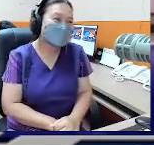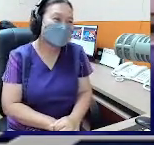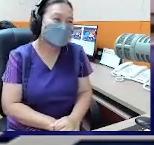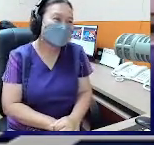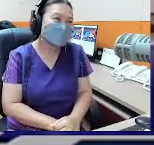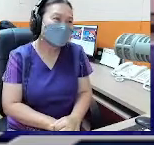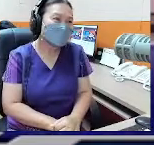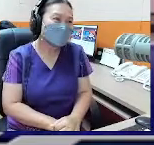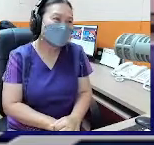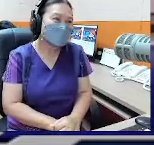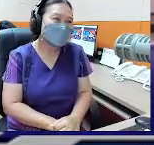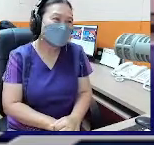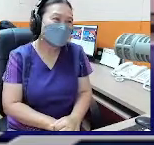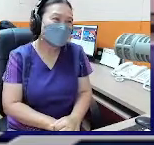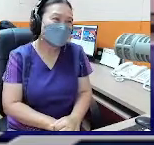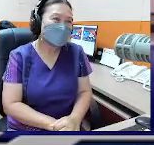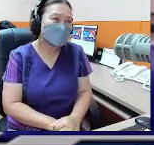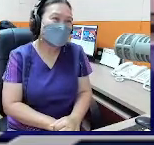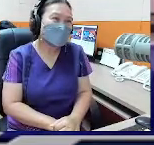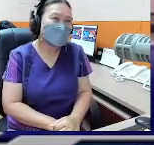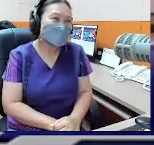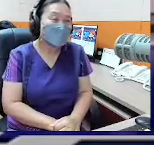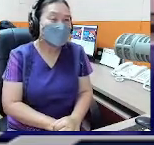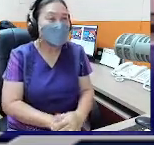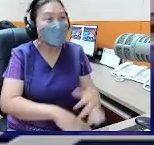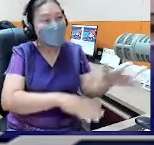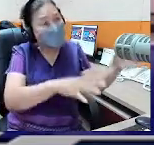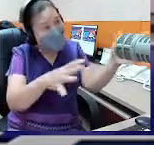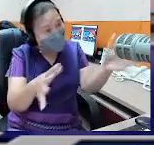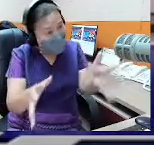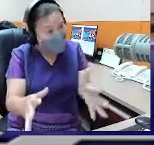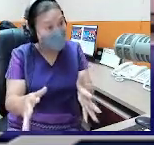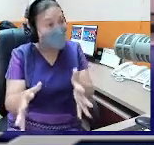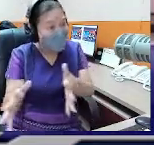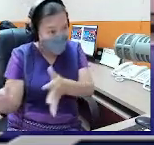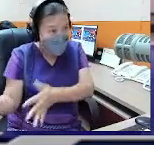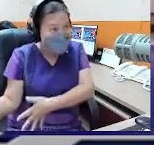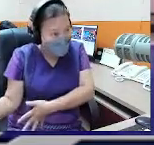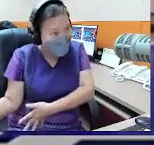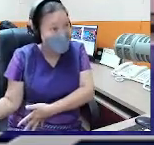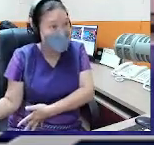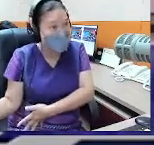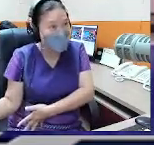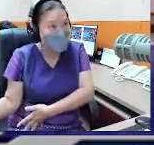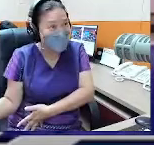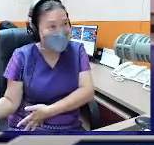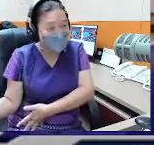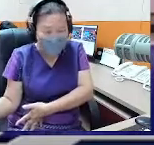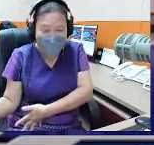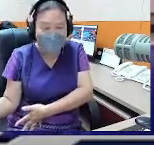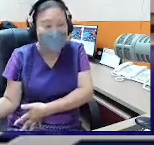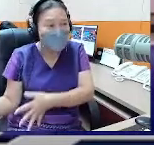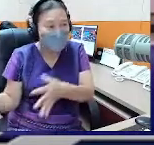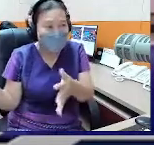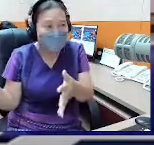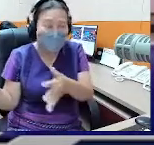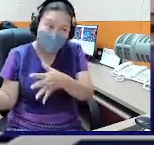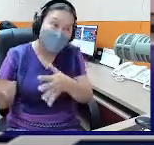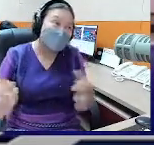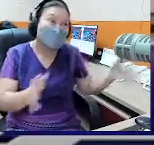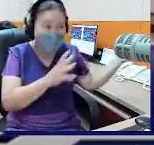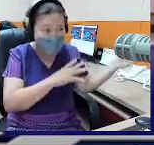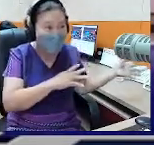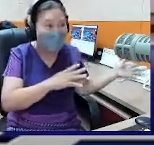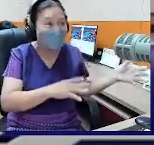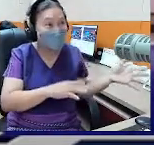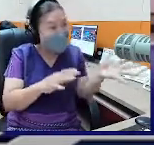ที่นี่ค่ะเราเปิดโอกาสให้นักศึกษาได้ ไปฝึกงาน ใช่ค่ะ แสดงว่าเป็นแหล่งฝึกประสบการณ์ภายในของเรา ถูกต้องค ่ะนอกเหนือจากเด็กต้อง